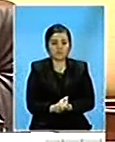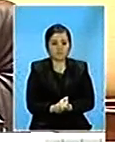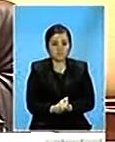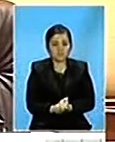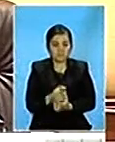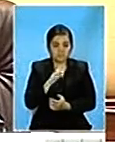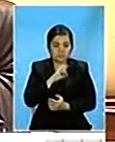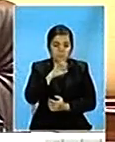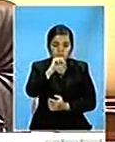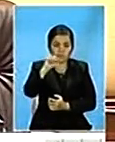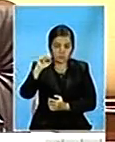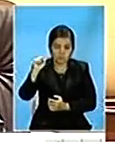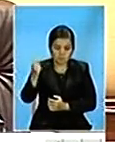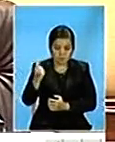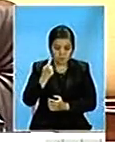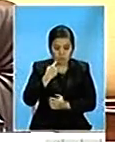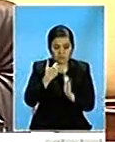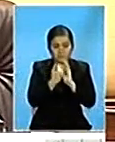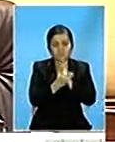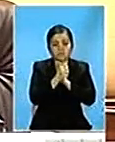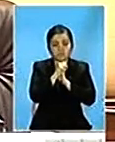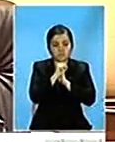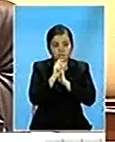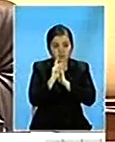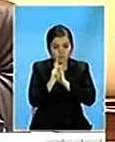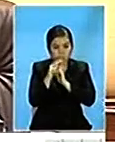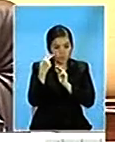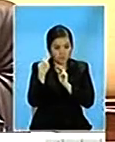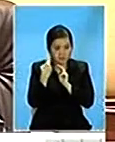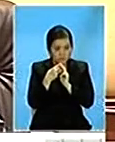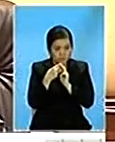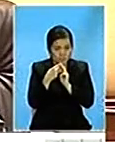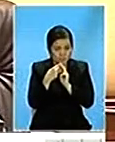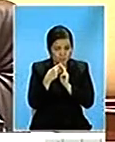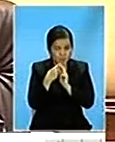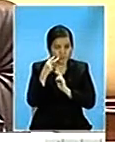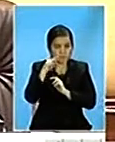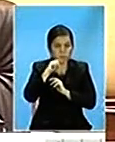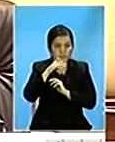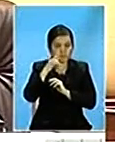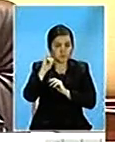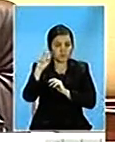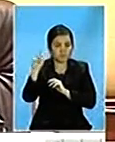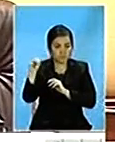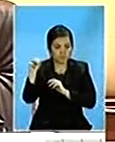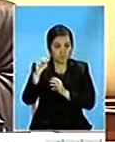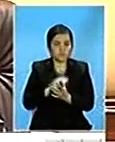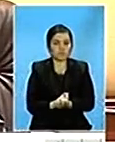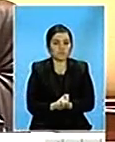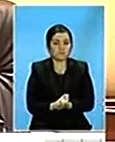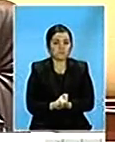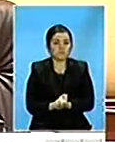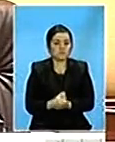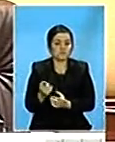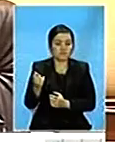มาชิกผู้ทรงเกียรติจากจังหวัดสกลนครขออนุญาตเอ่ยนามท่านท่านนิยมเวชกามากรณีเรื่อง